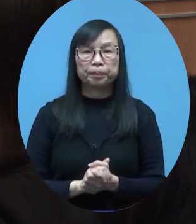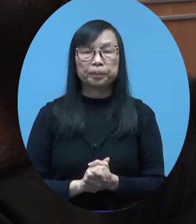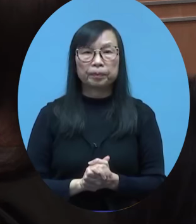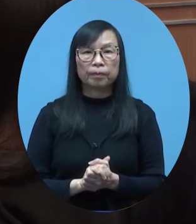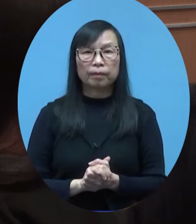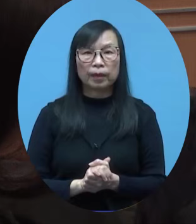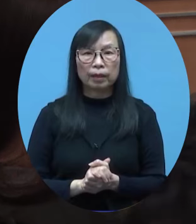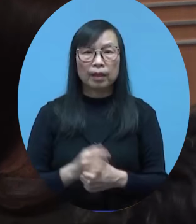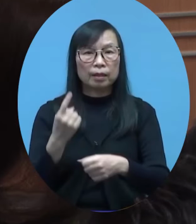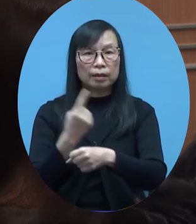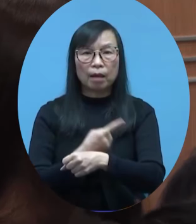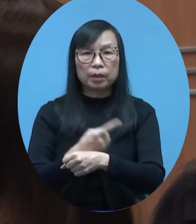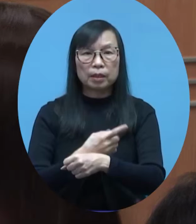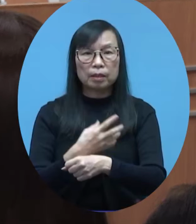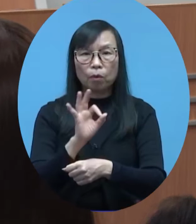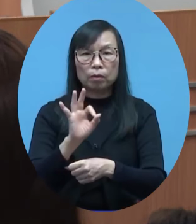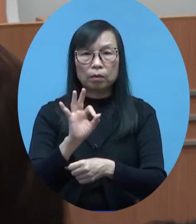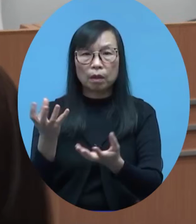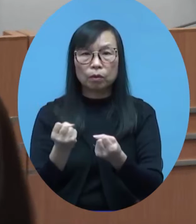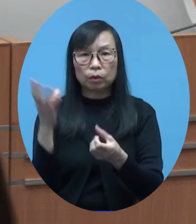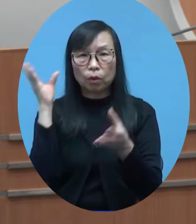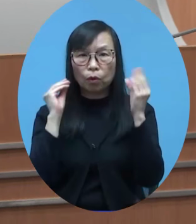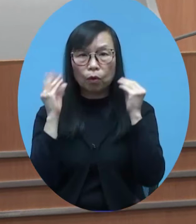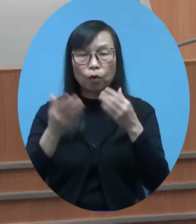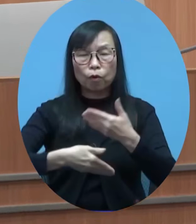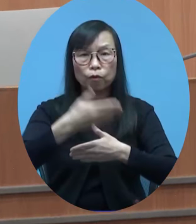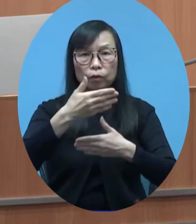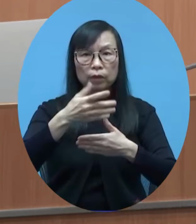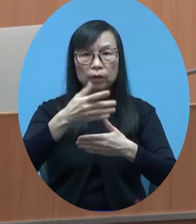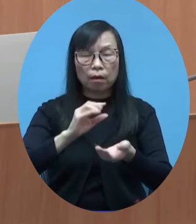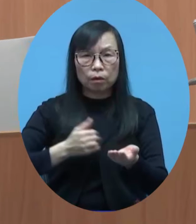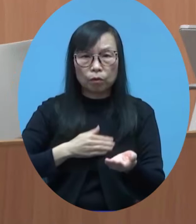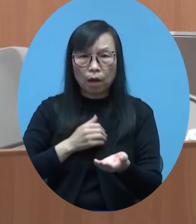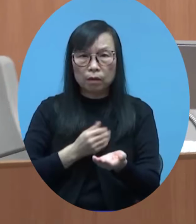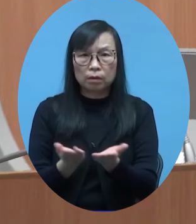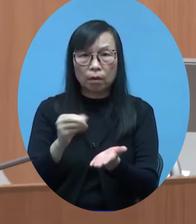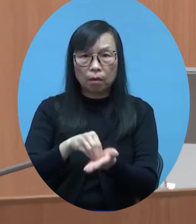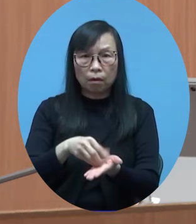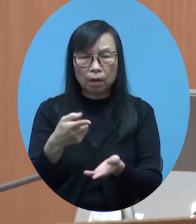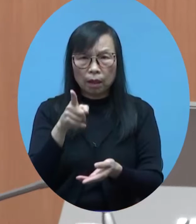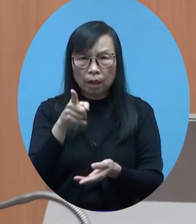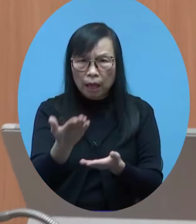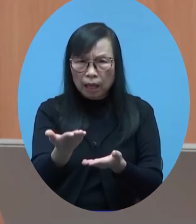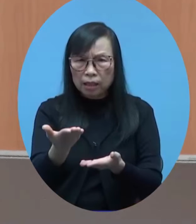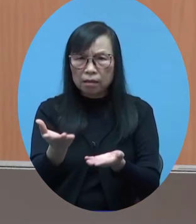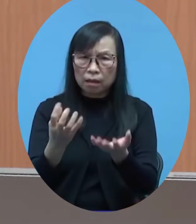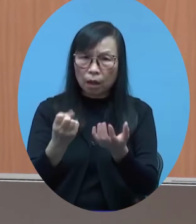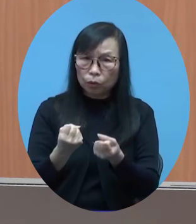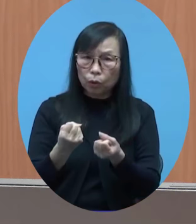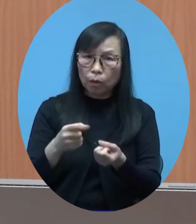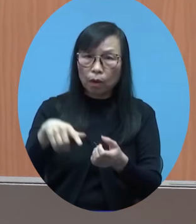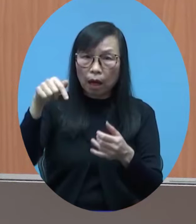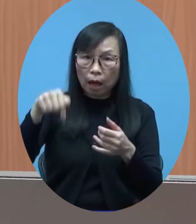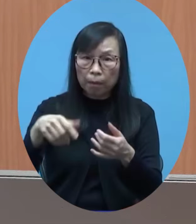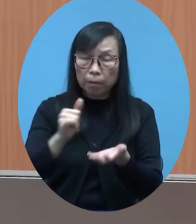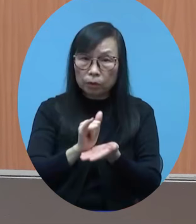今日初步確診嘅數字幾多？ 我暫時就冇收到消息話豐澤樓嗰度有初步陽性嘅個案。咁你收到嘅情況係佢喺下邊嗰度有人